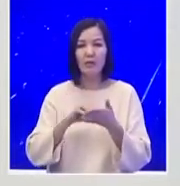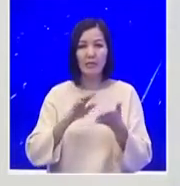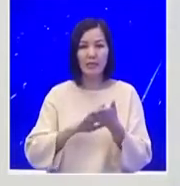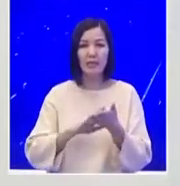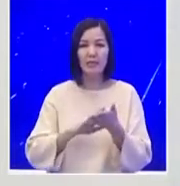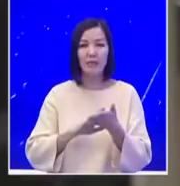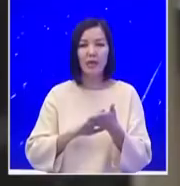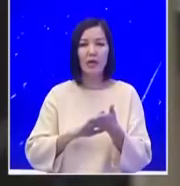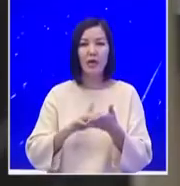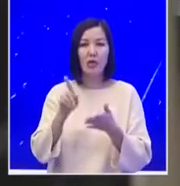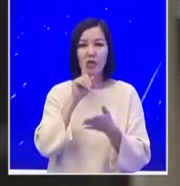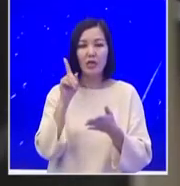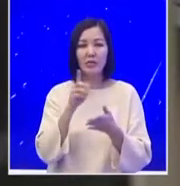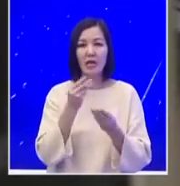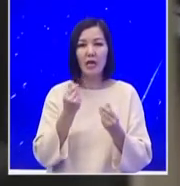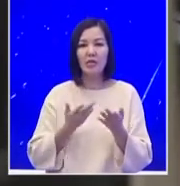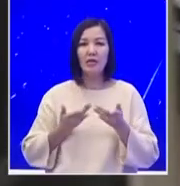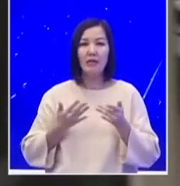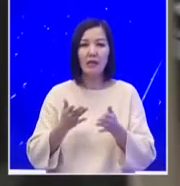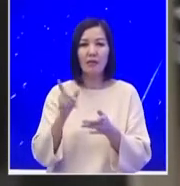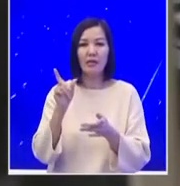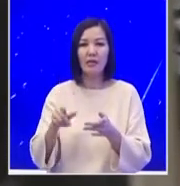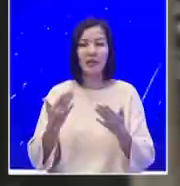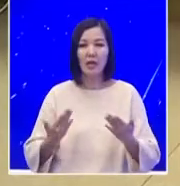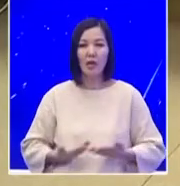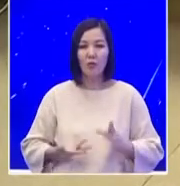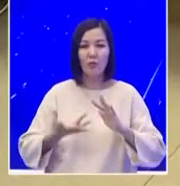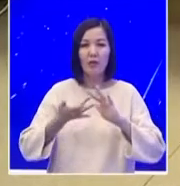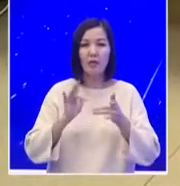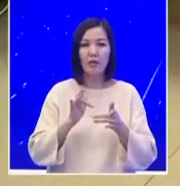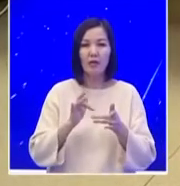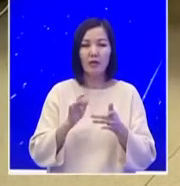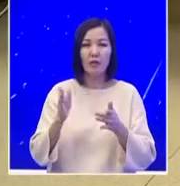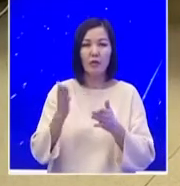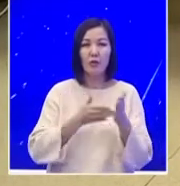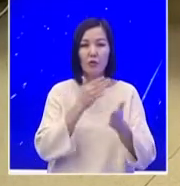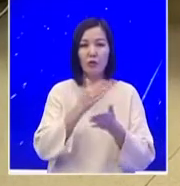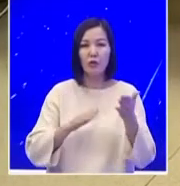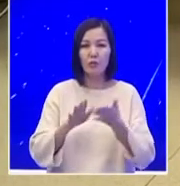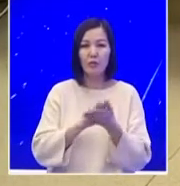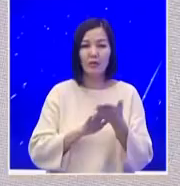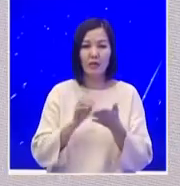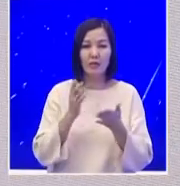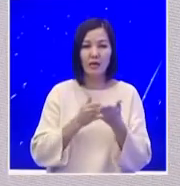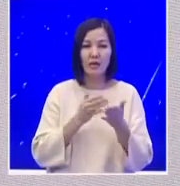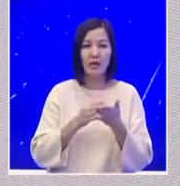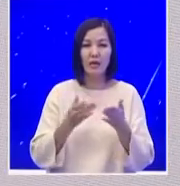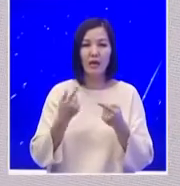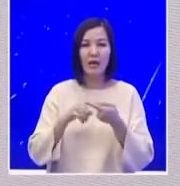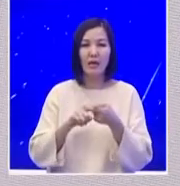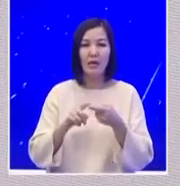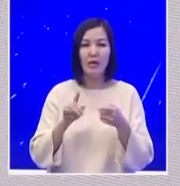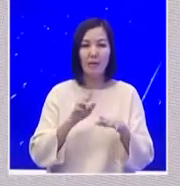Мамандардың айтуынша, жеткіншектерден ақша талап еткен азамат әлеуметтік парақшасынан өшіріп тастаған. Қазір осыған байланысты қалалық